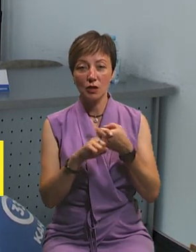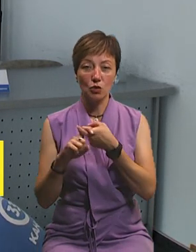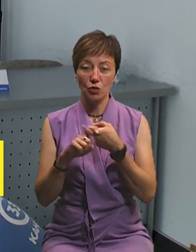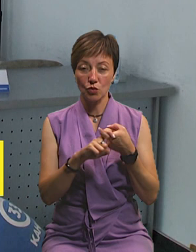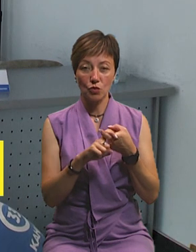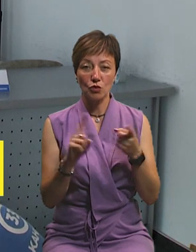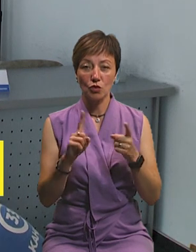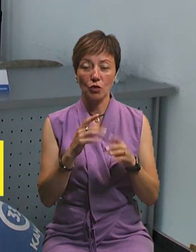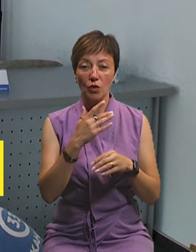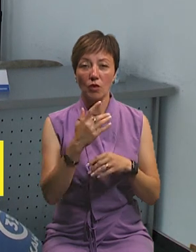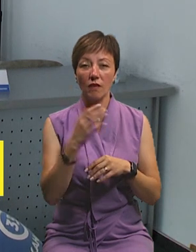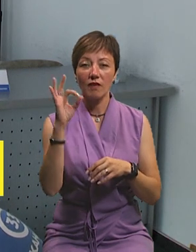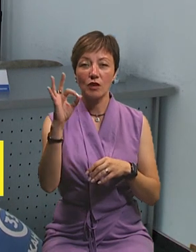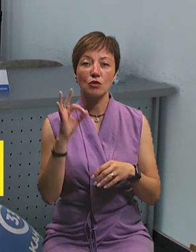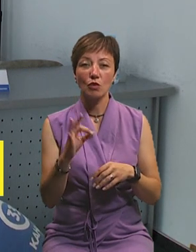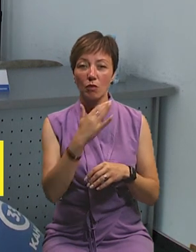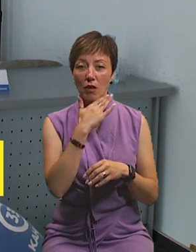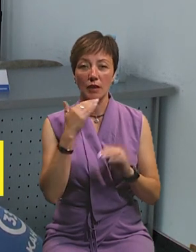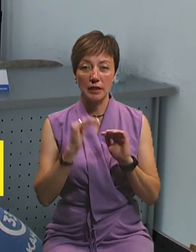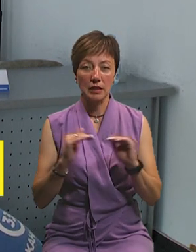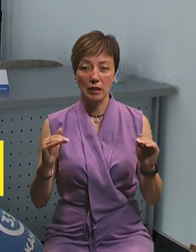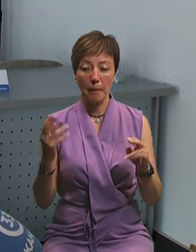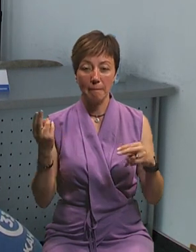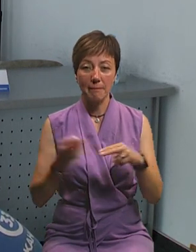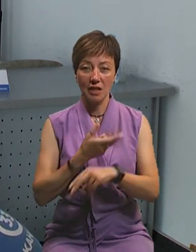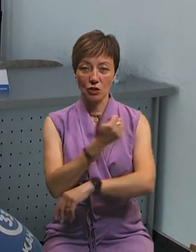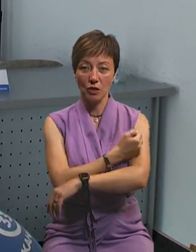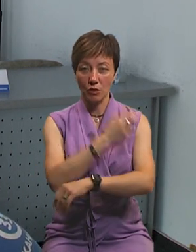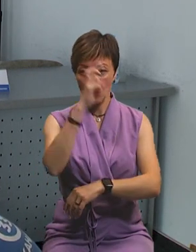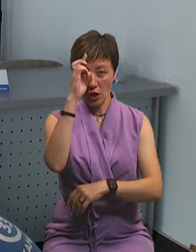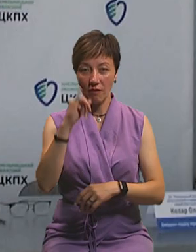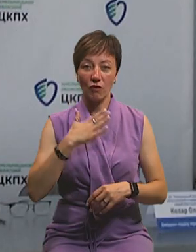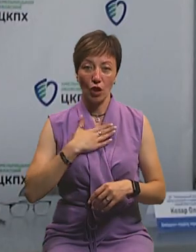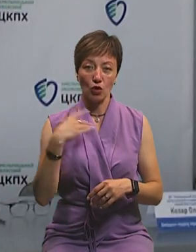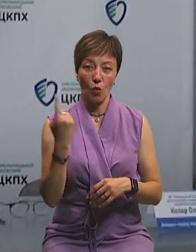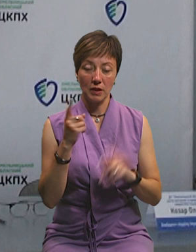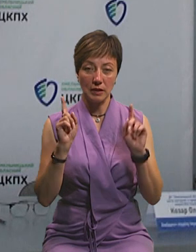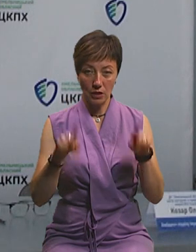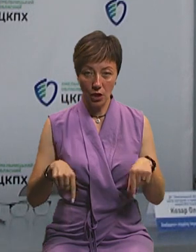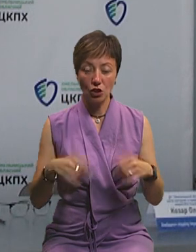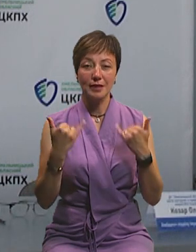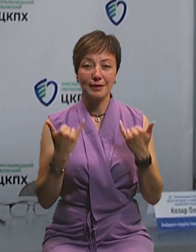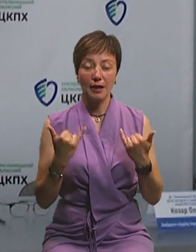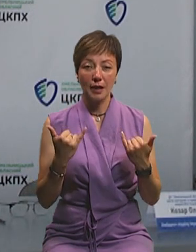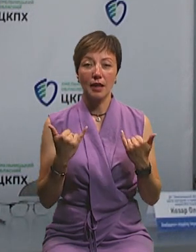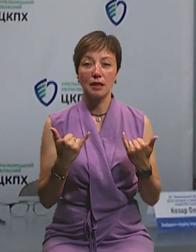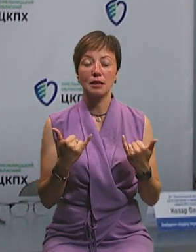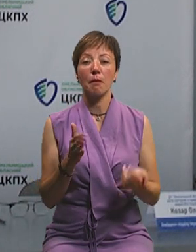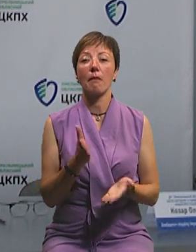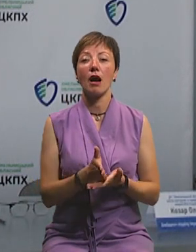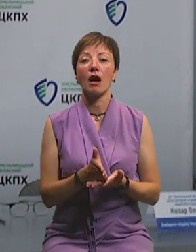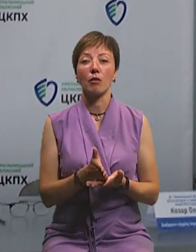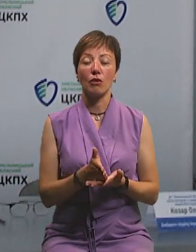великий відсоток дітей у нас є не щеплений в державі і нас в області теж наразі ми маємо